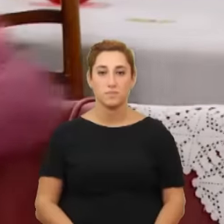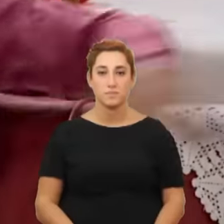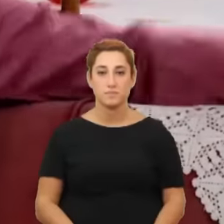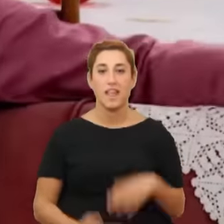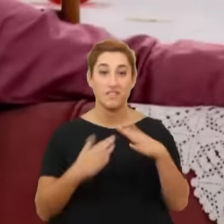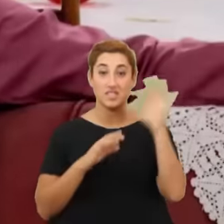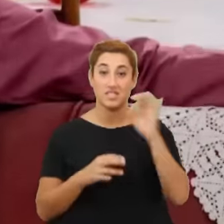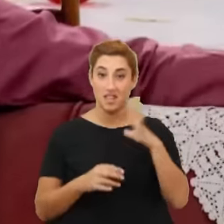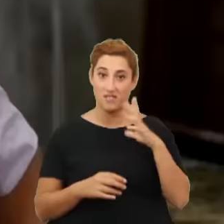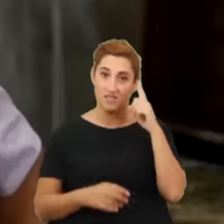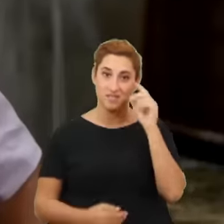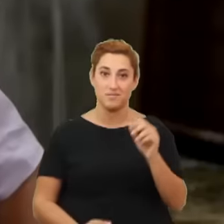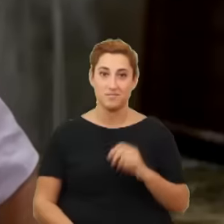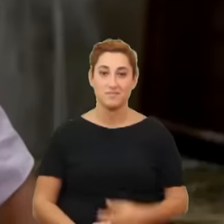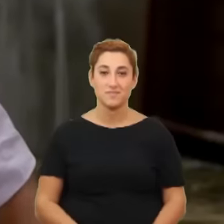Evet. Evde sinek var yalnız.